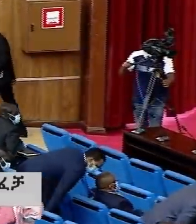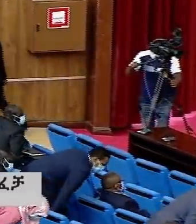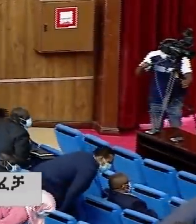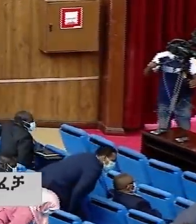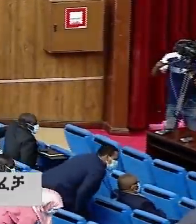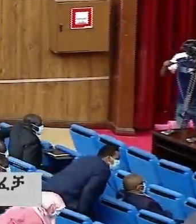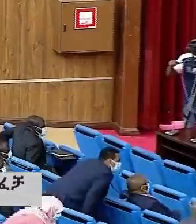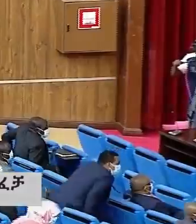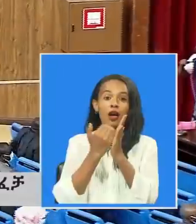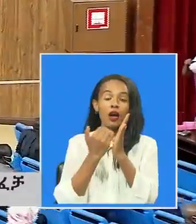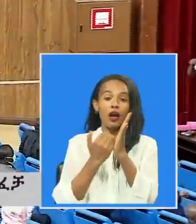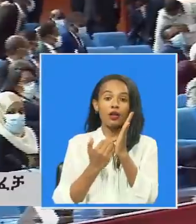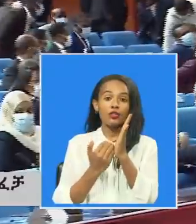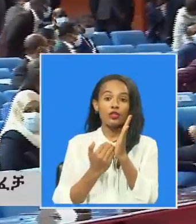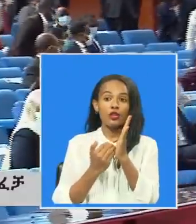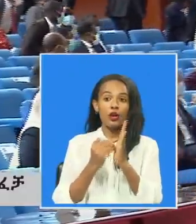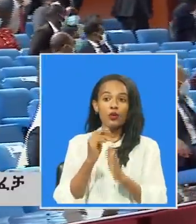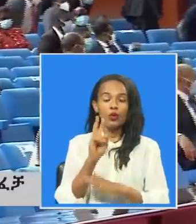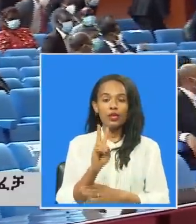አጀንዳ 2